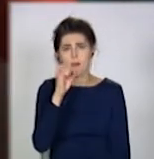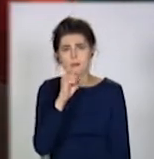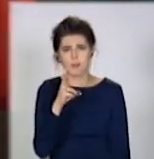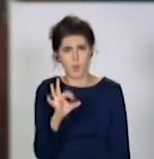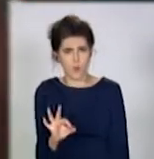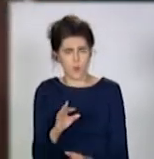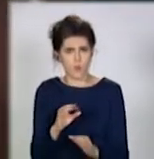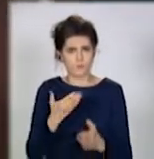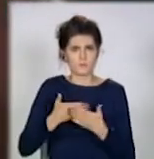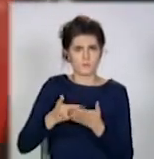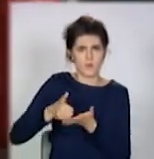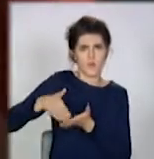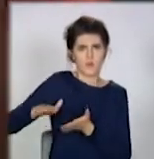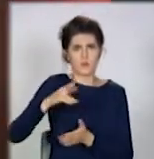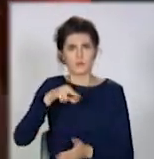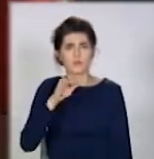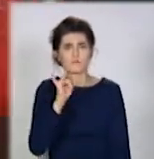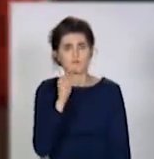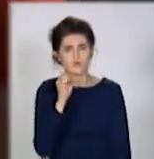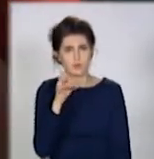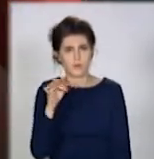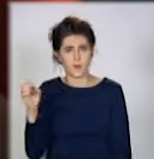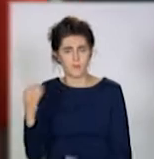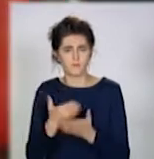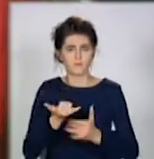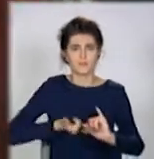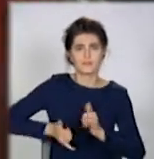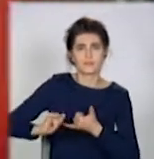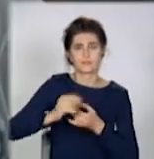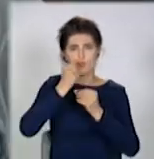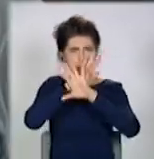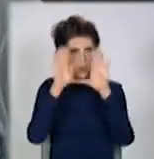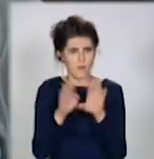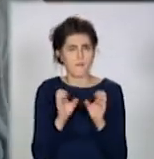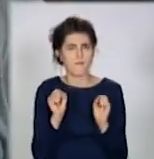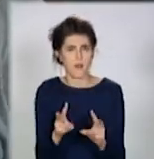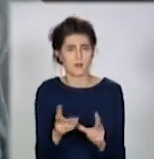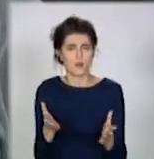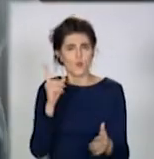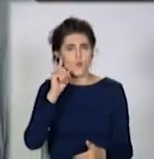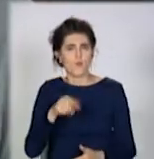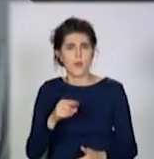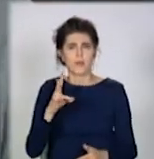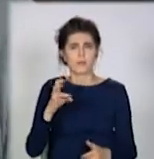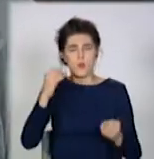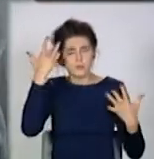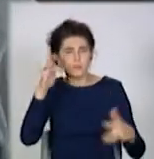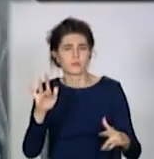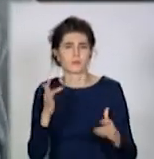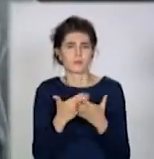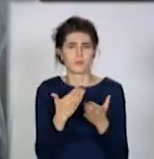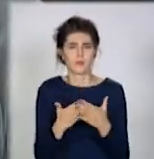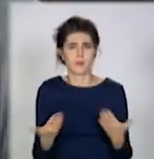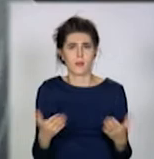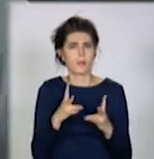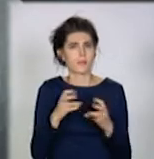используем своё тело. Конечности человека приравниваются к оружию. Действует нестандартно, неожиданно, не